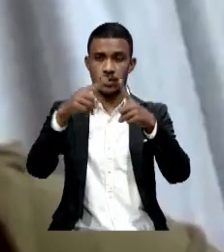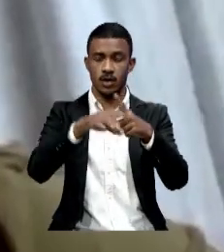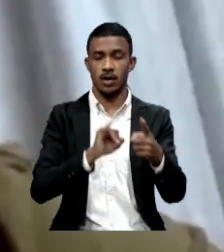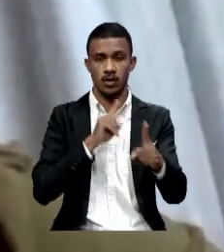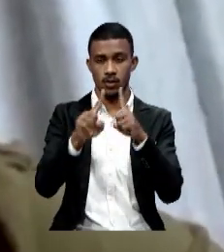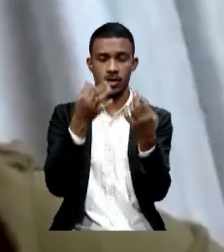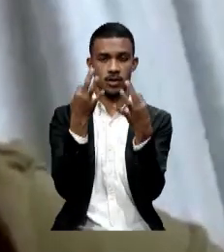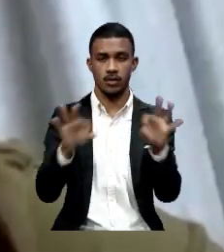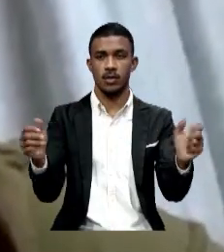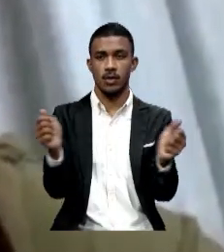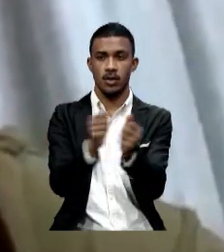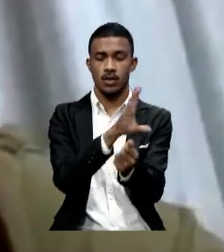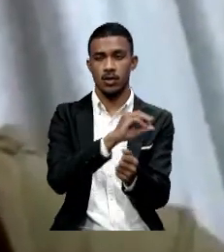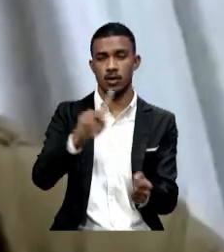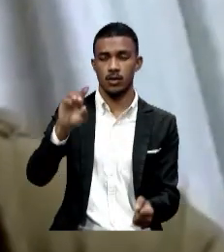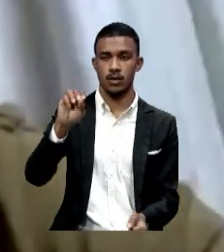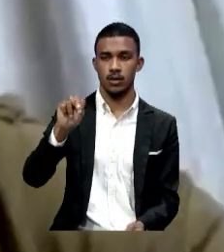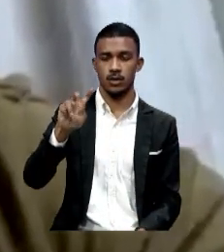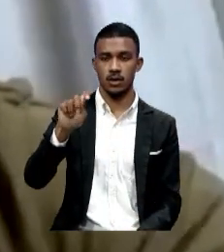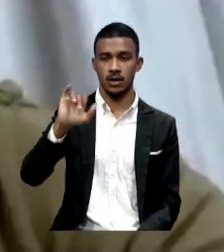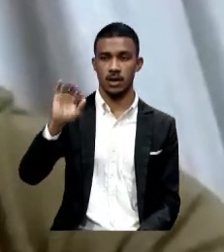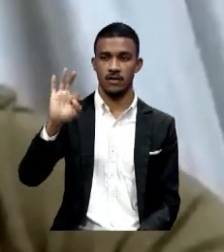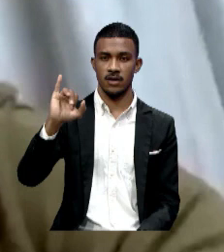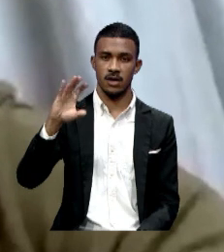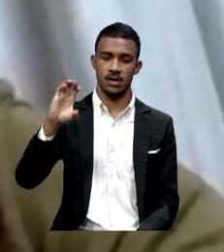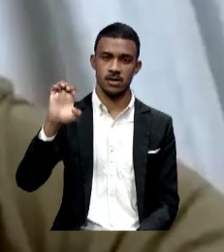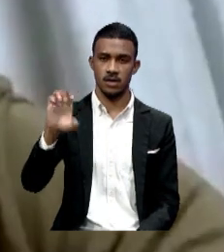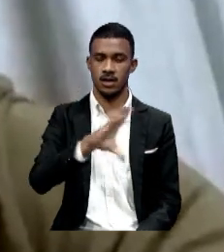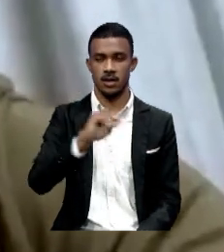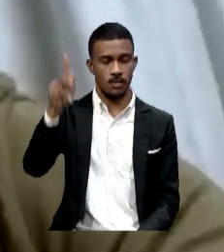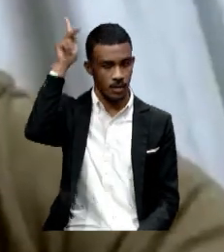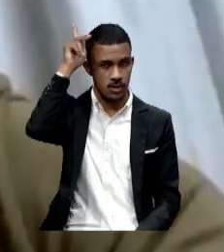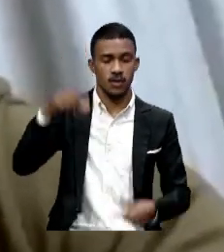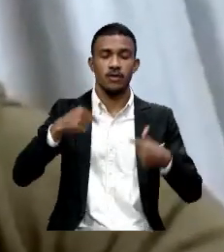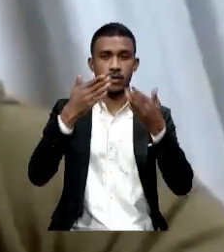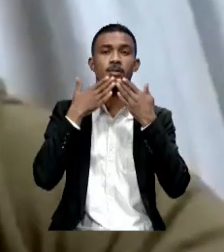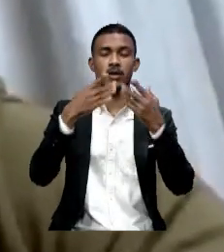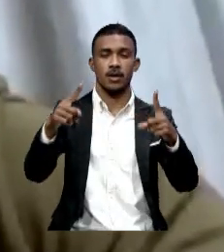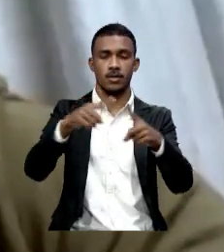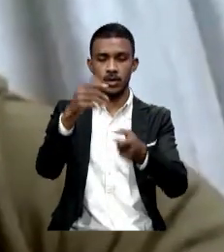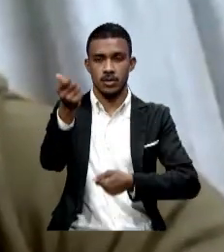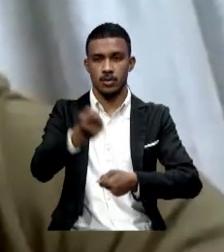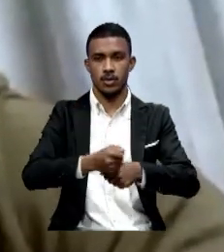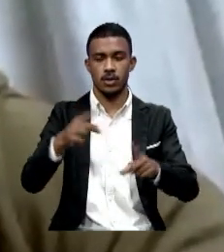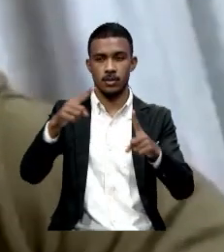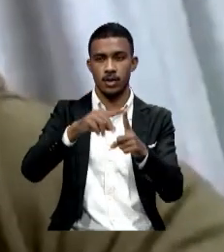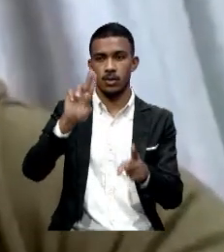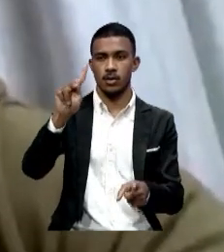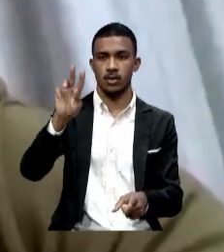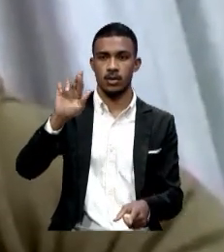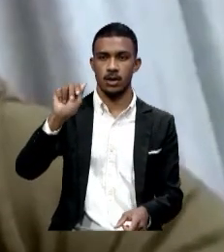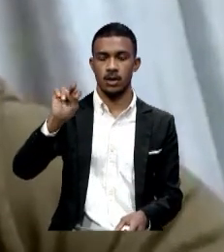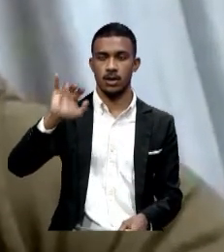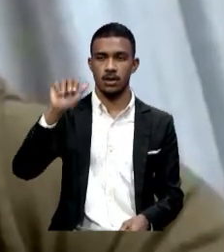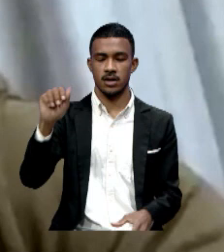ona ho pontifice? How agradece Papa Francisco nia suporta va Ucrania? Ami diskuti saida mak ami se servisu amutuk